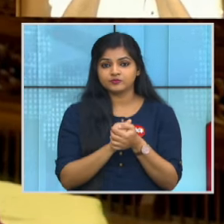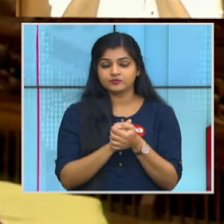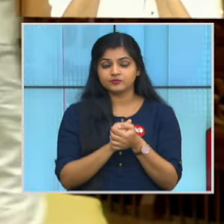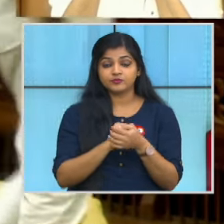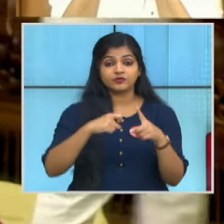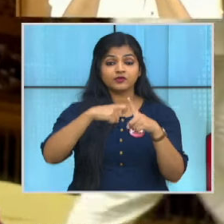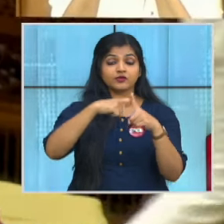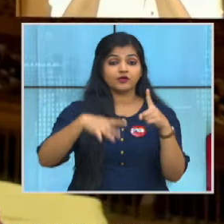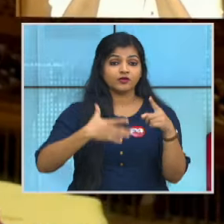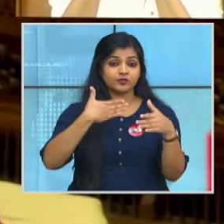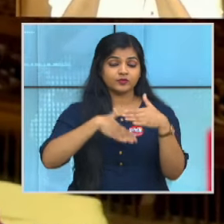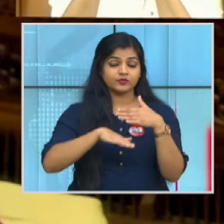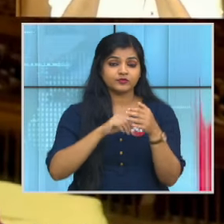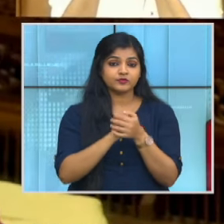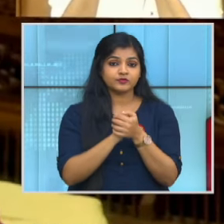കേരളത്തിലെ